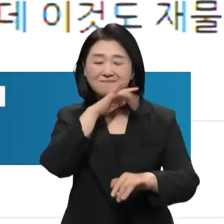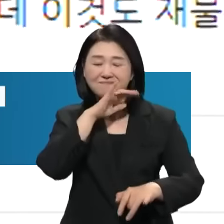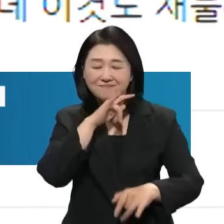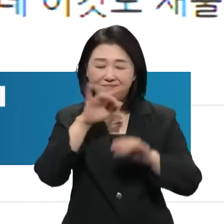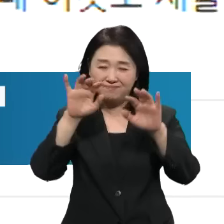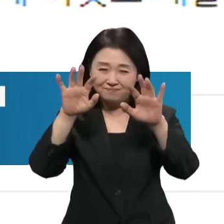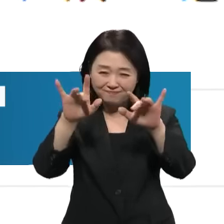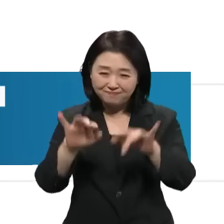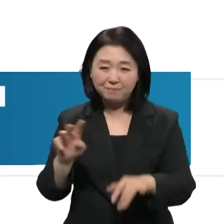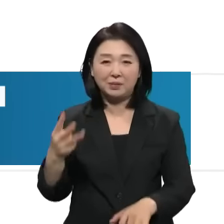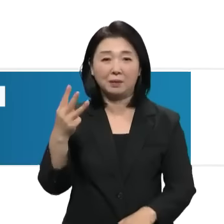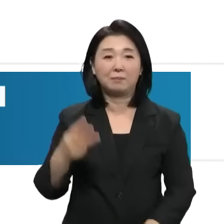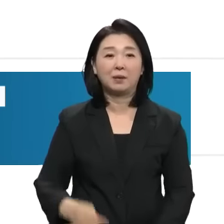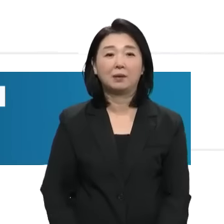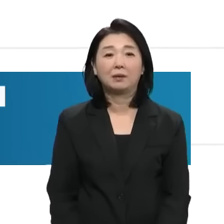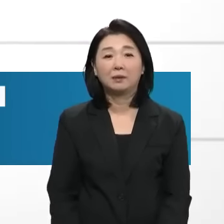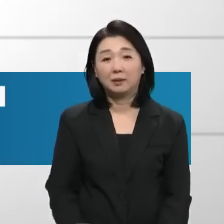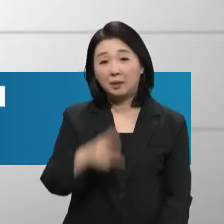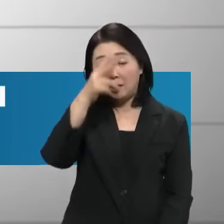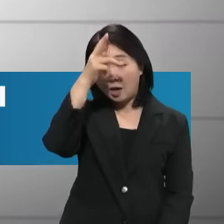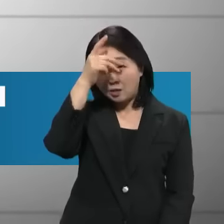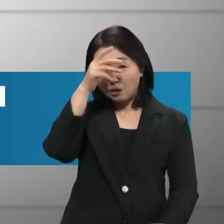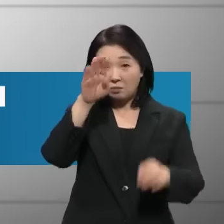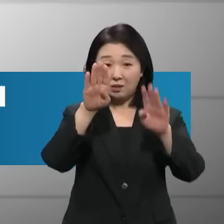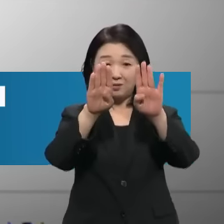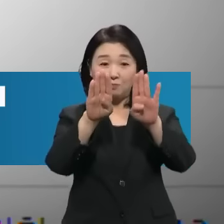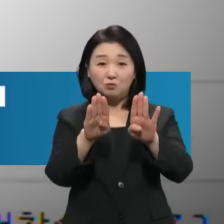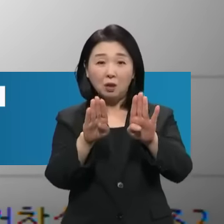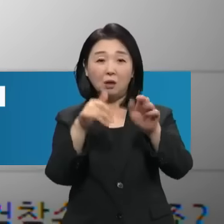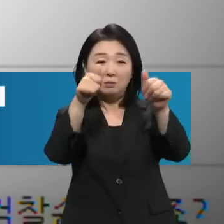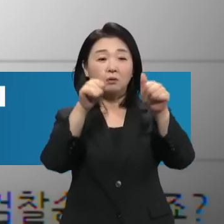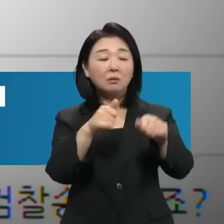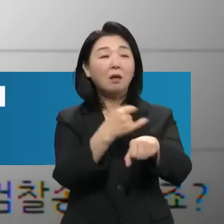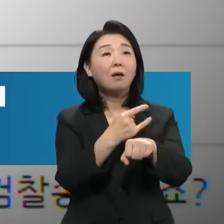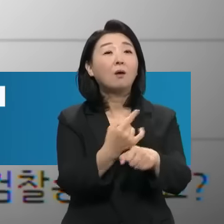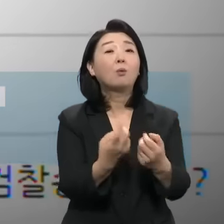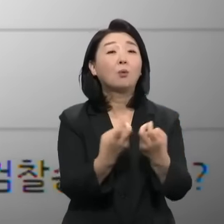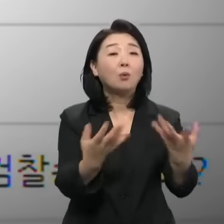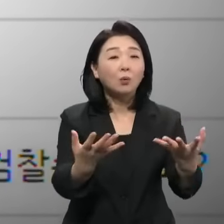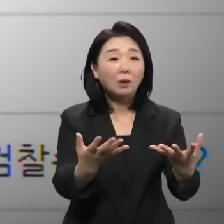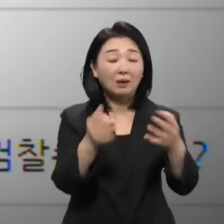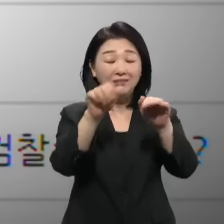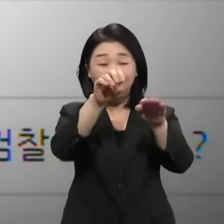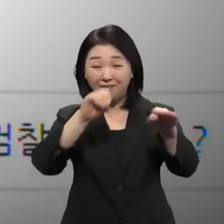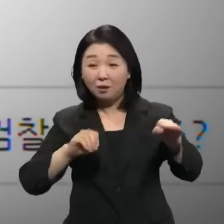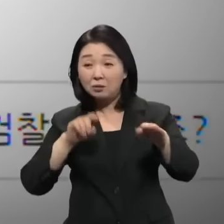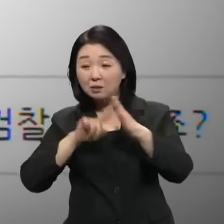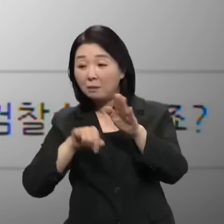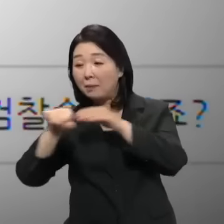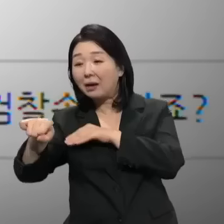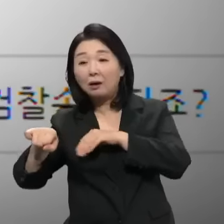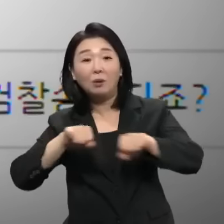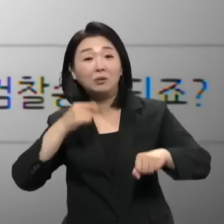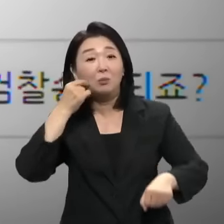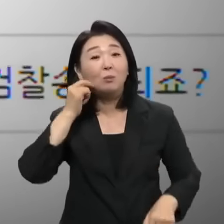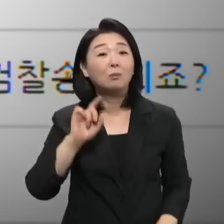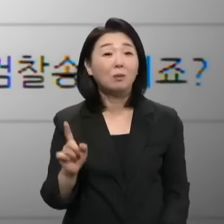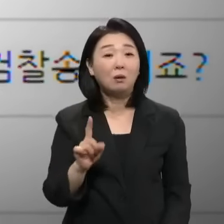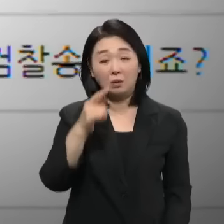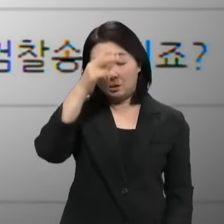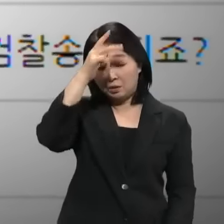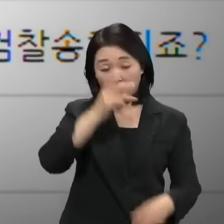민원글이 쏟아졌습니다. 경찰서 현관문에 전단을 붙이면 어떡할 거냐? 전단지가 떨어질까 봐 밖에도 못 나가겠다.